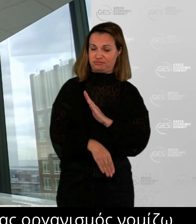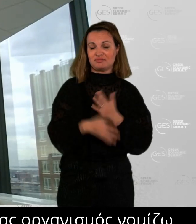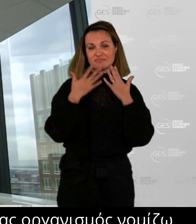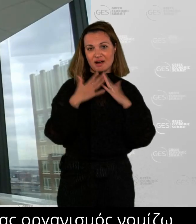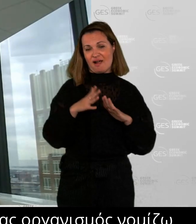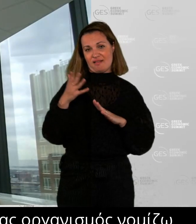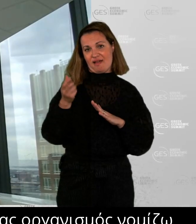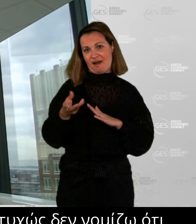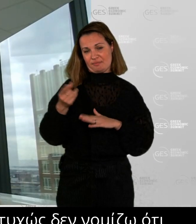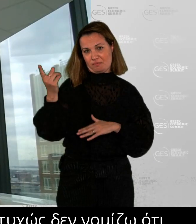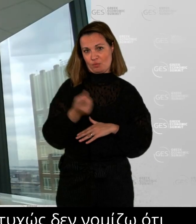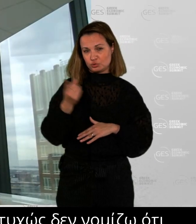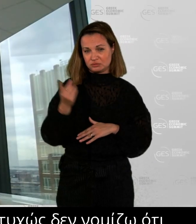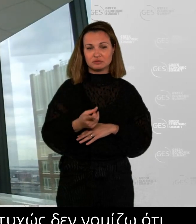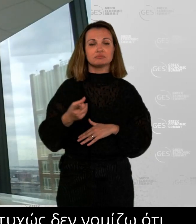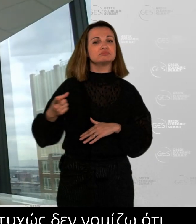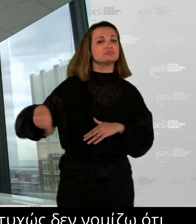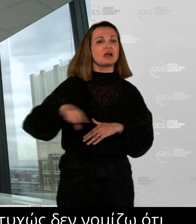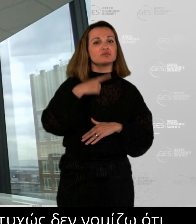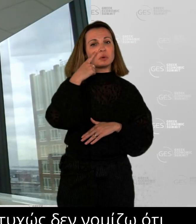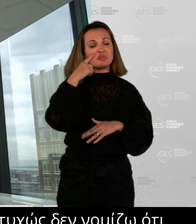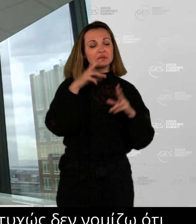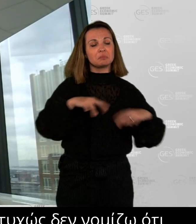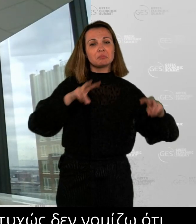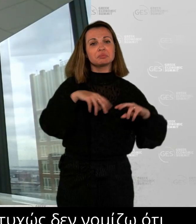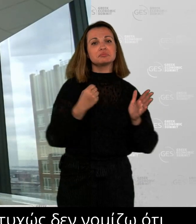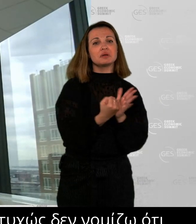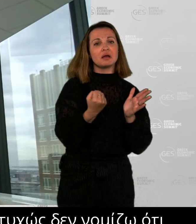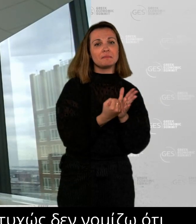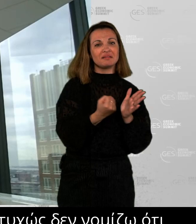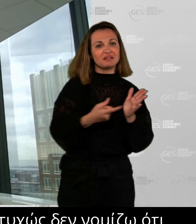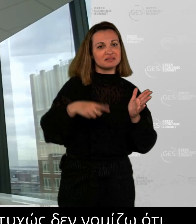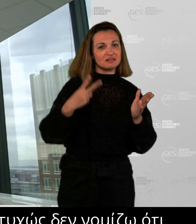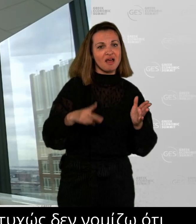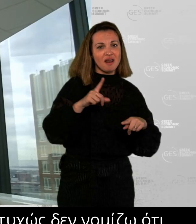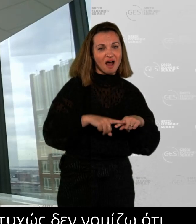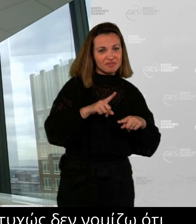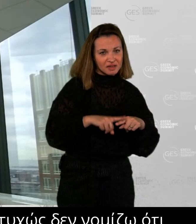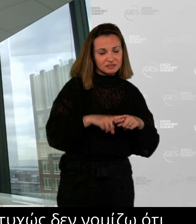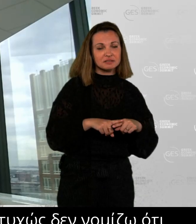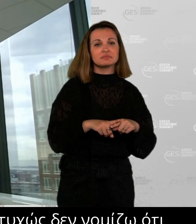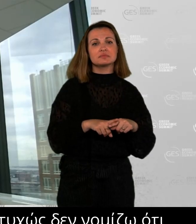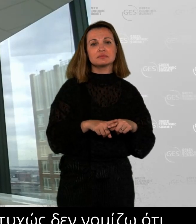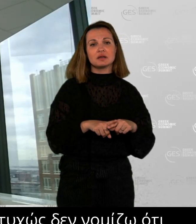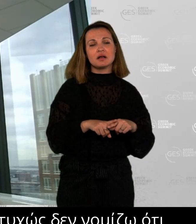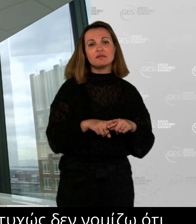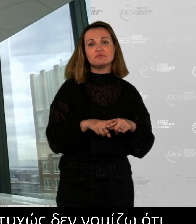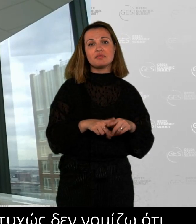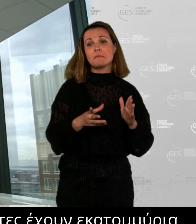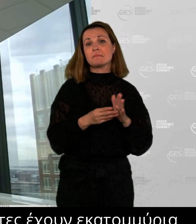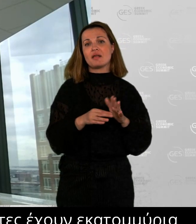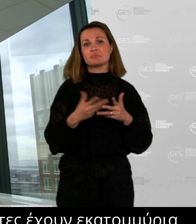δείτε πόσες πατέντες έχουν ανά εκατομμύριο ατόμων κατοίκων,